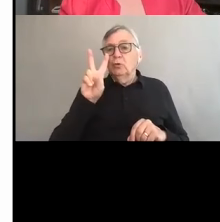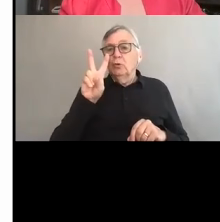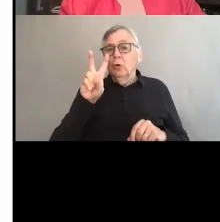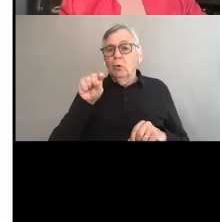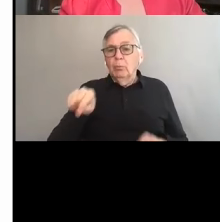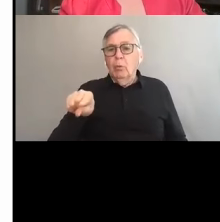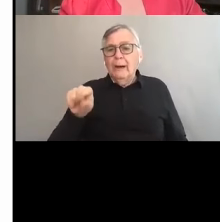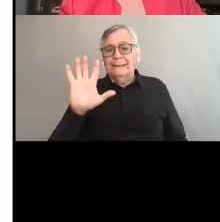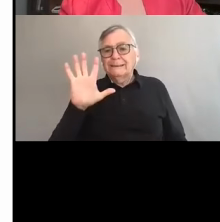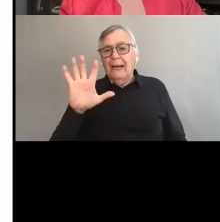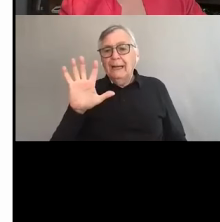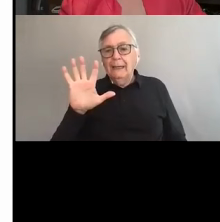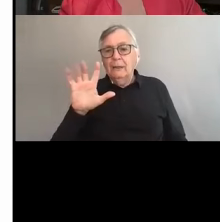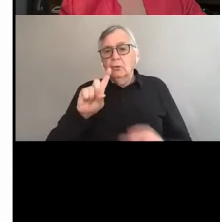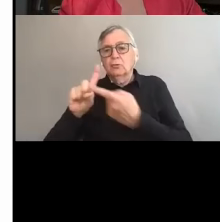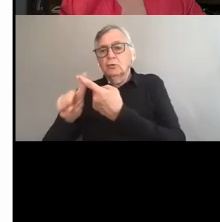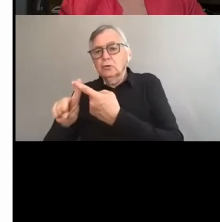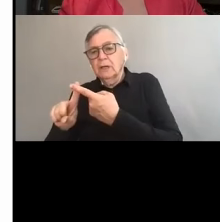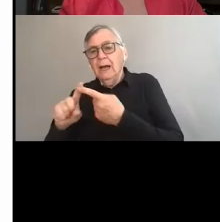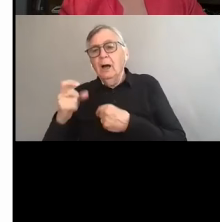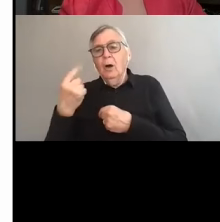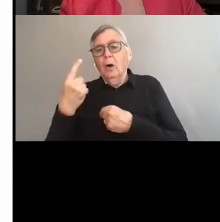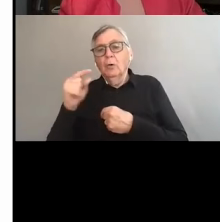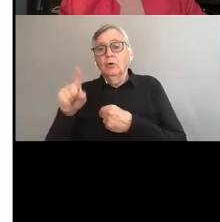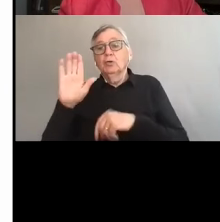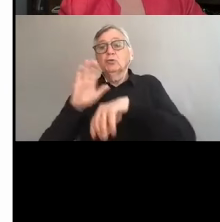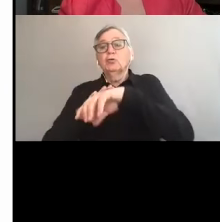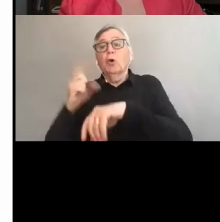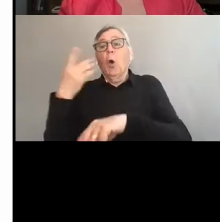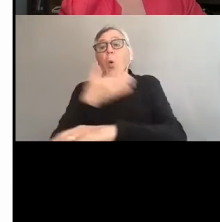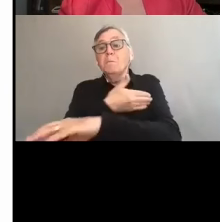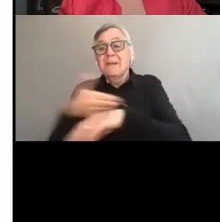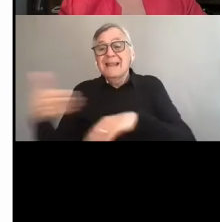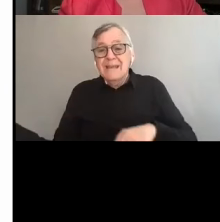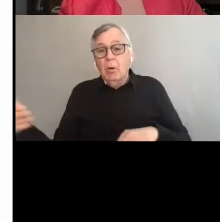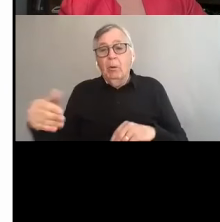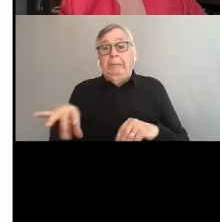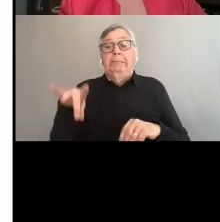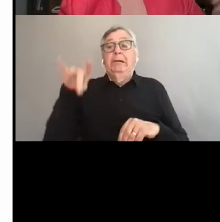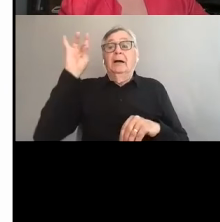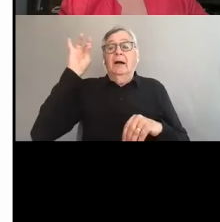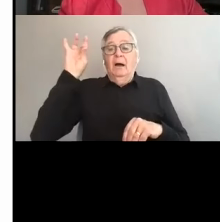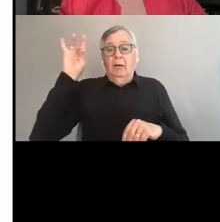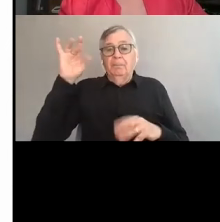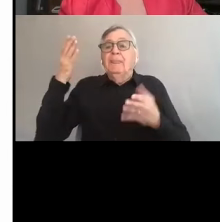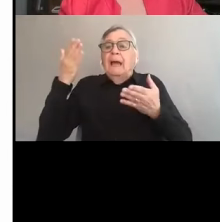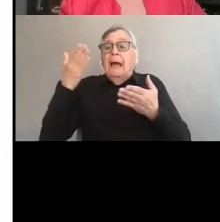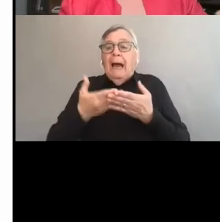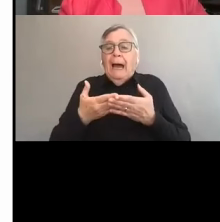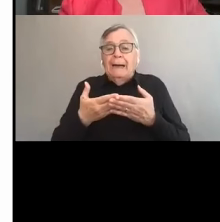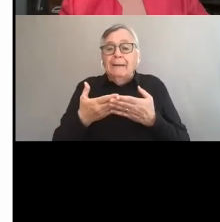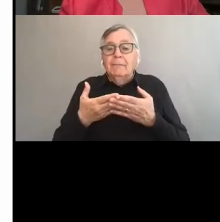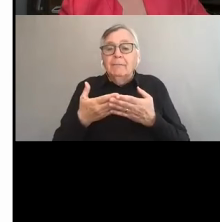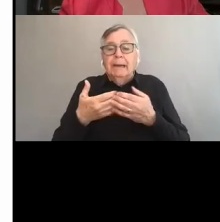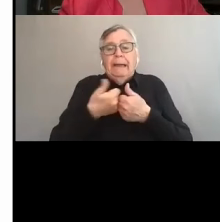à 11,1 cas pour 1 million de doses. Donc, c'est extrêmement rare. Ça peut arriver, autrement dit, comme